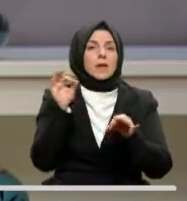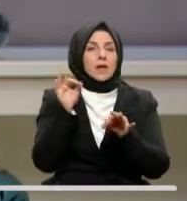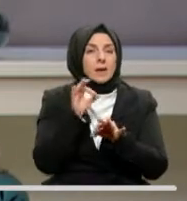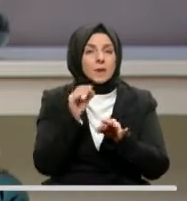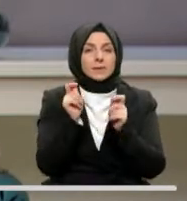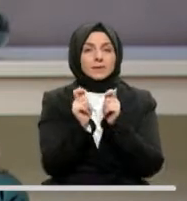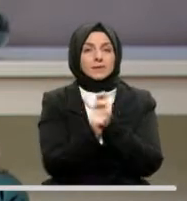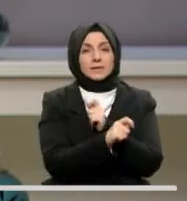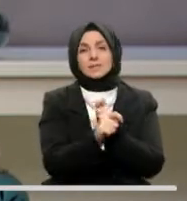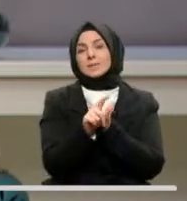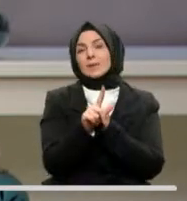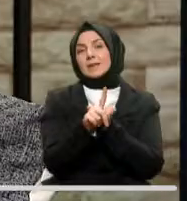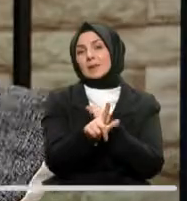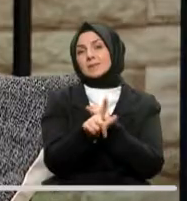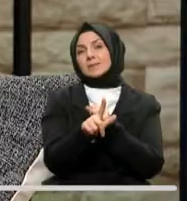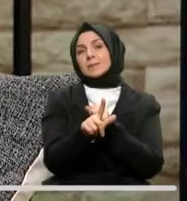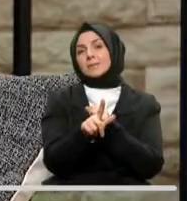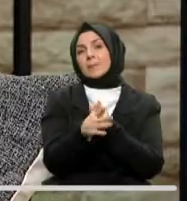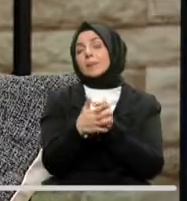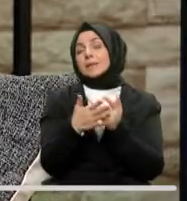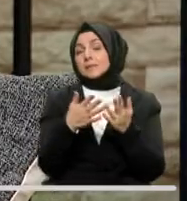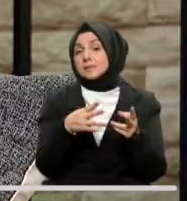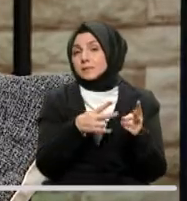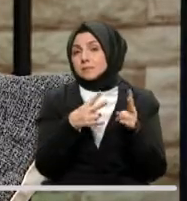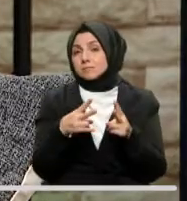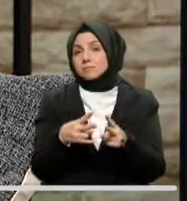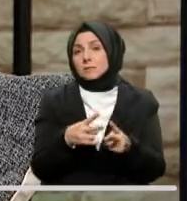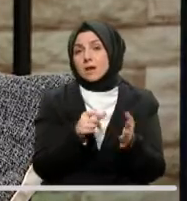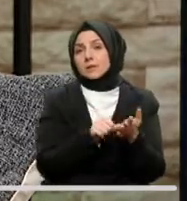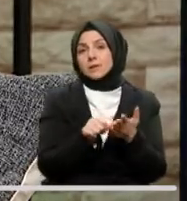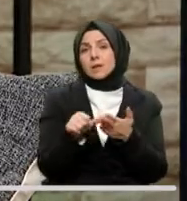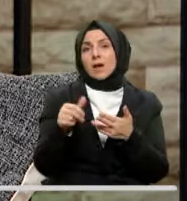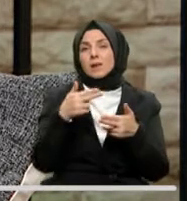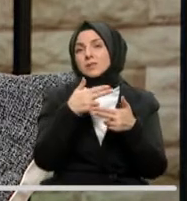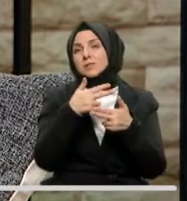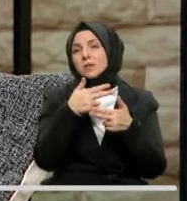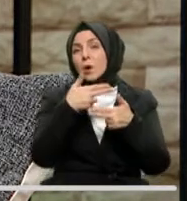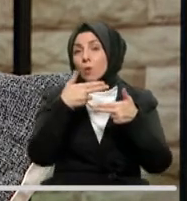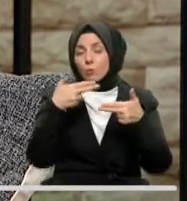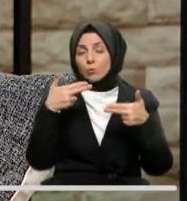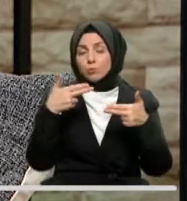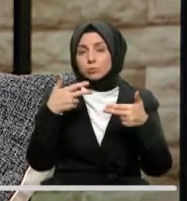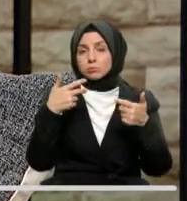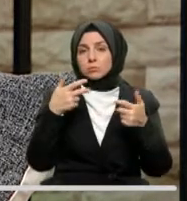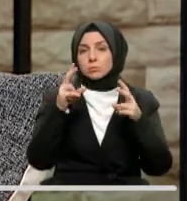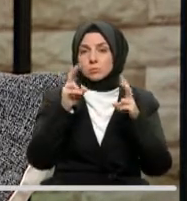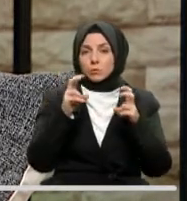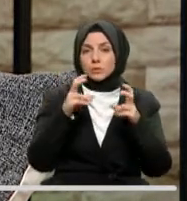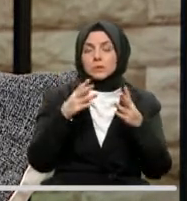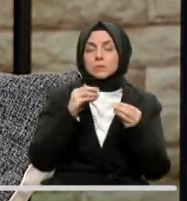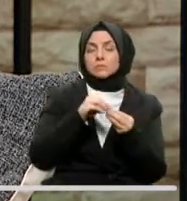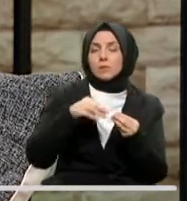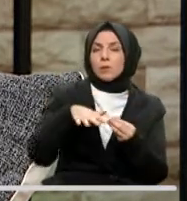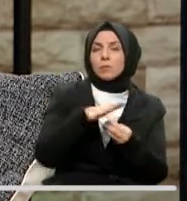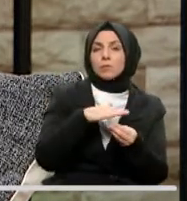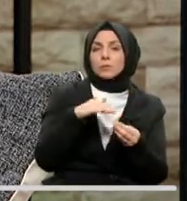değiştirdik dönüştürülebilir ediyorsunuz zaten her an her olayda düşünceye döküyoruz zaten şimdi niye bunu yaptım şimdi niye bir şöyle oldu değil